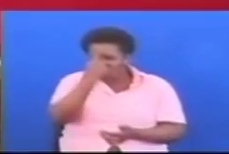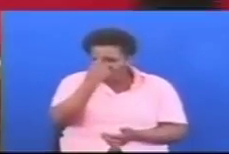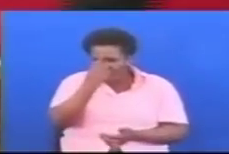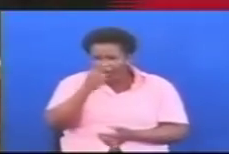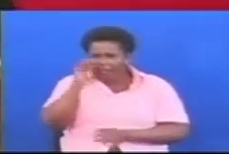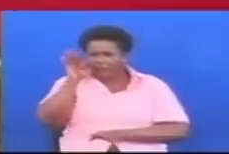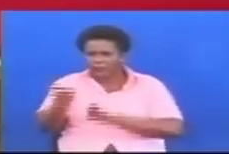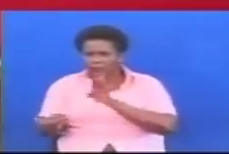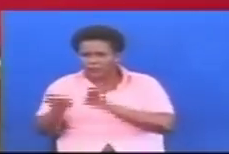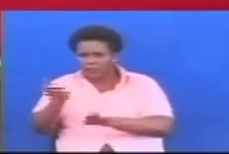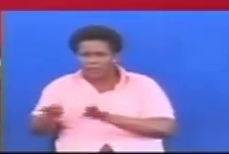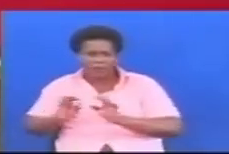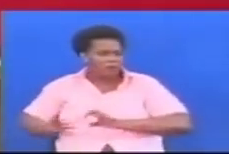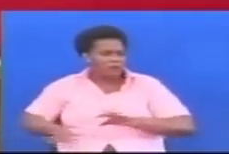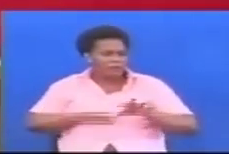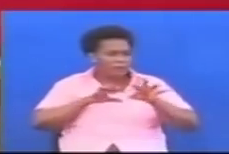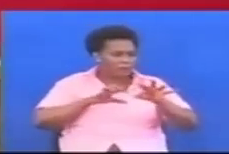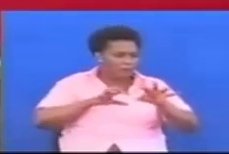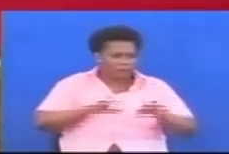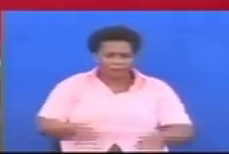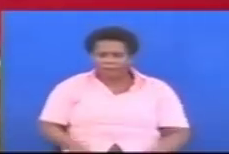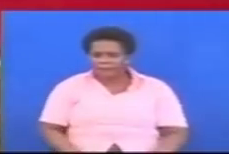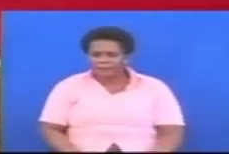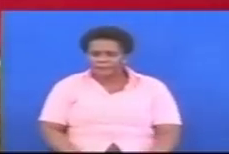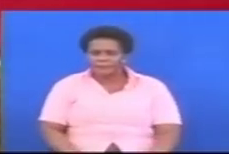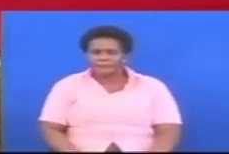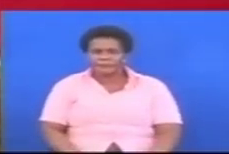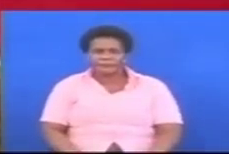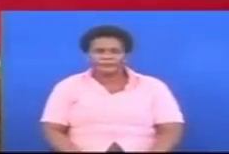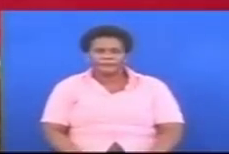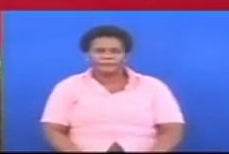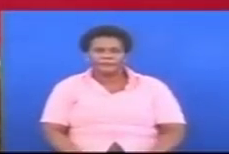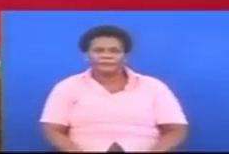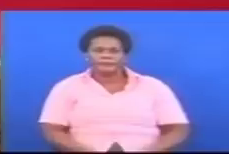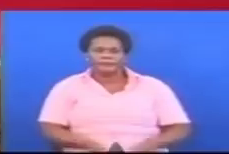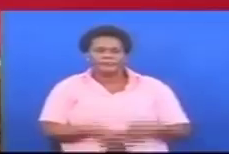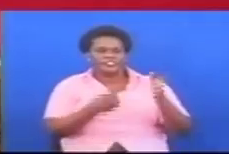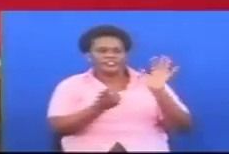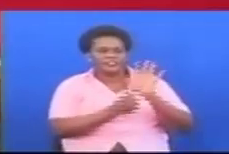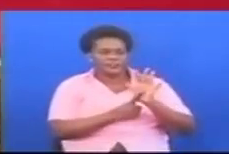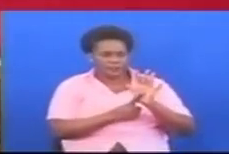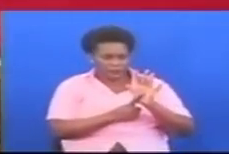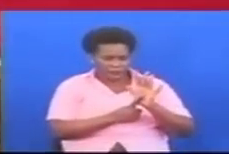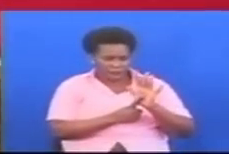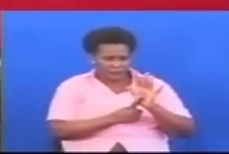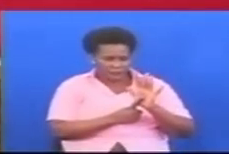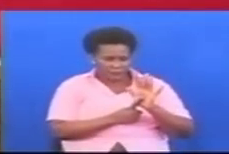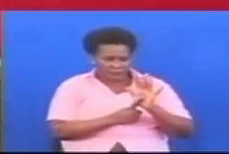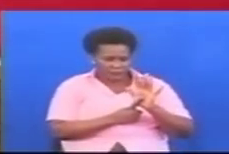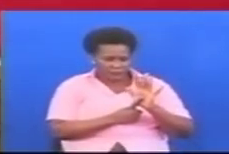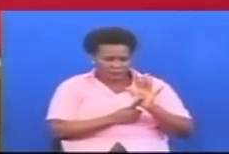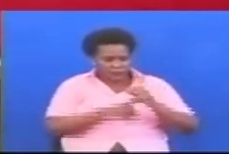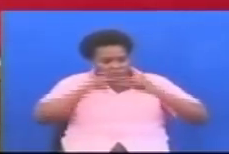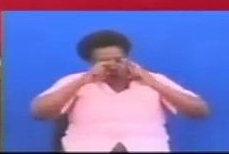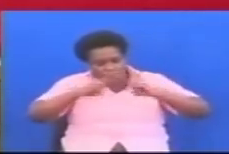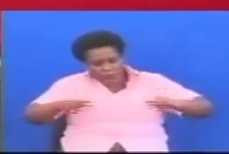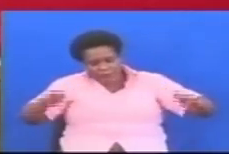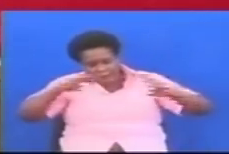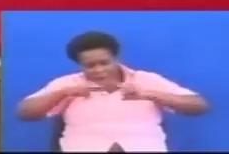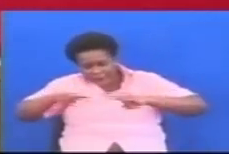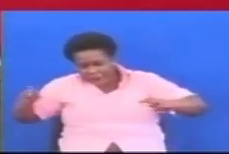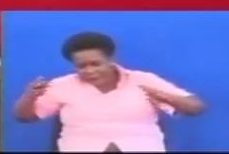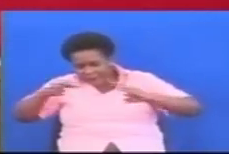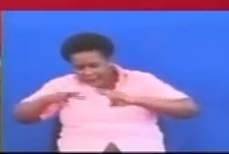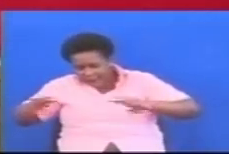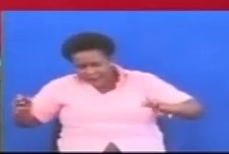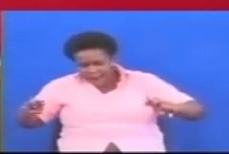na maendeleo viwandani. Sita, kuimarisha tafiti za rasilimali maji na kuboresha